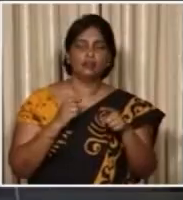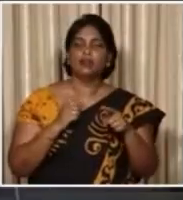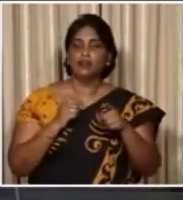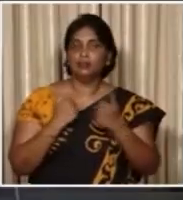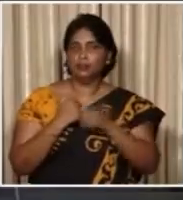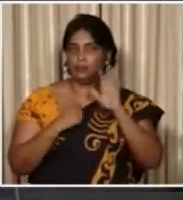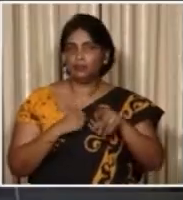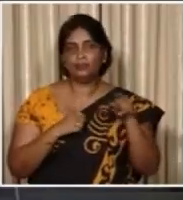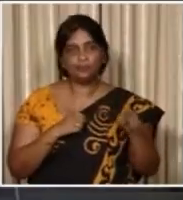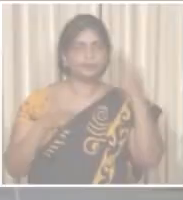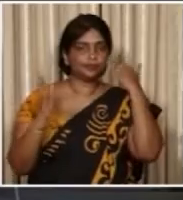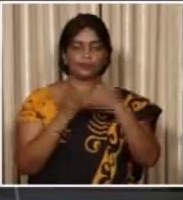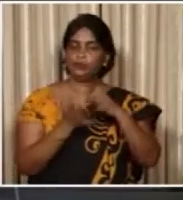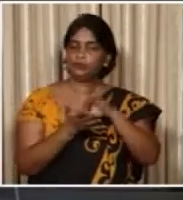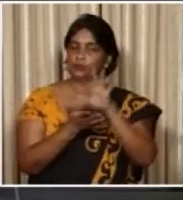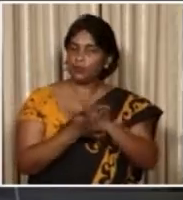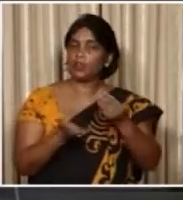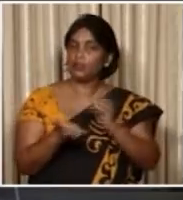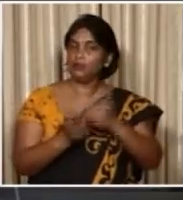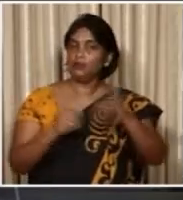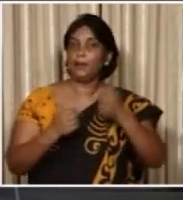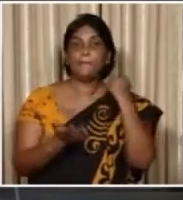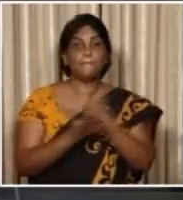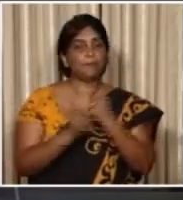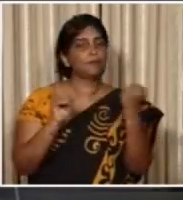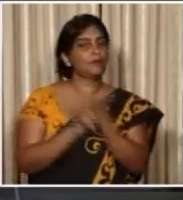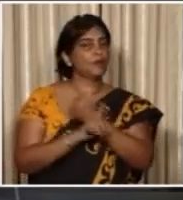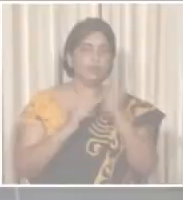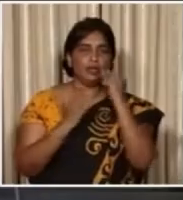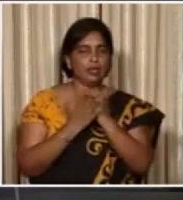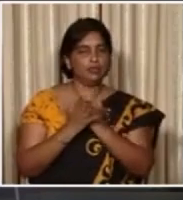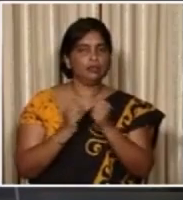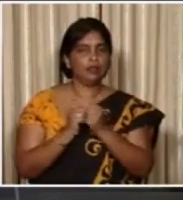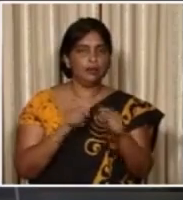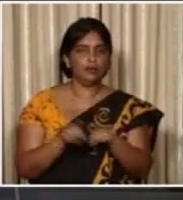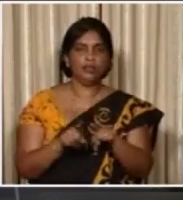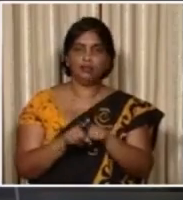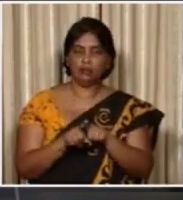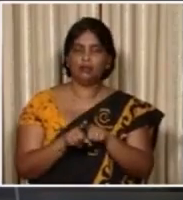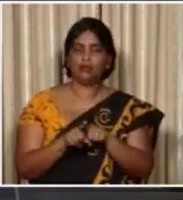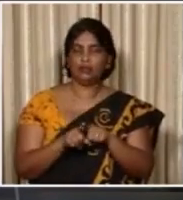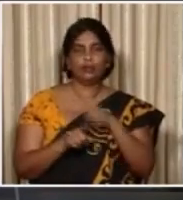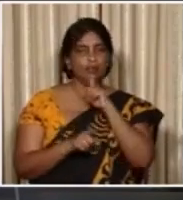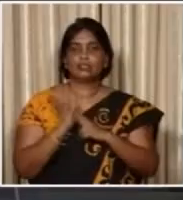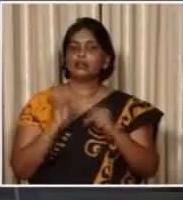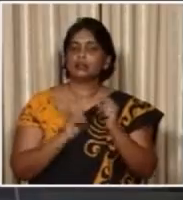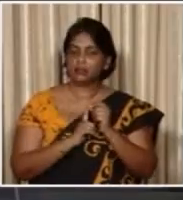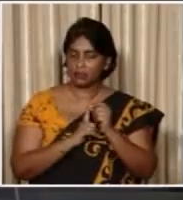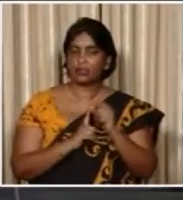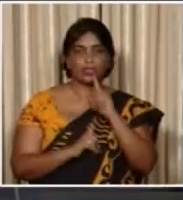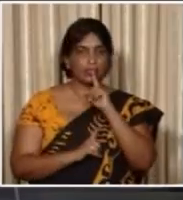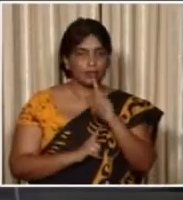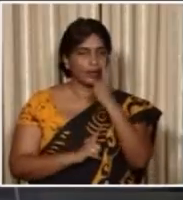හිටියා. මෙන්න මේ තීන්දුව ටික අරගෙන තවදුරටත් බැංකු වලට බලපෑමක් ඇති නොවෙන්න කටයුතු කරා. මම අවසාන කරන්න ඉස්සෙල්ලා ජනතා විමුක්ති පෙරමුණ කියපු